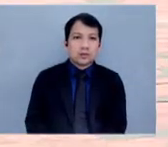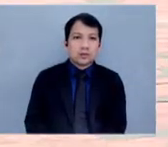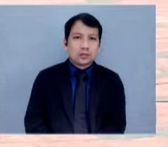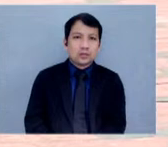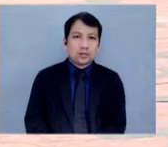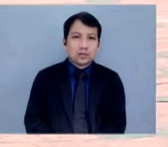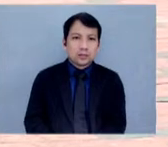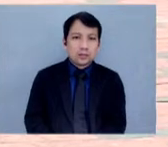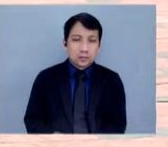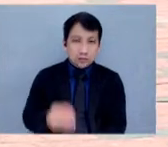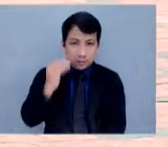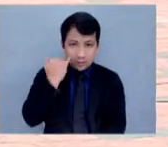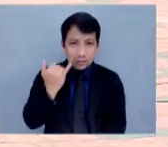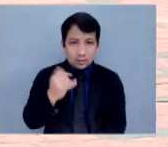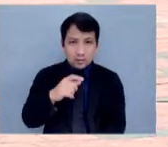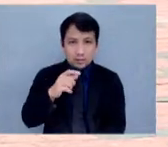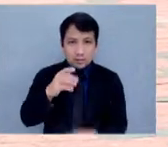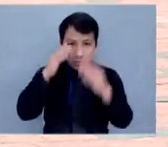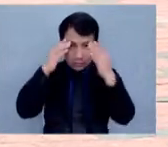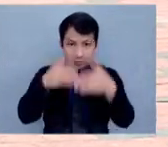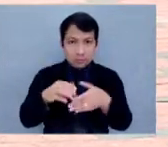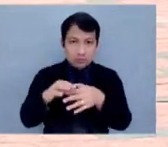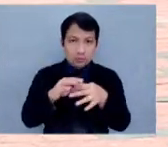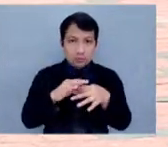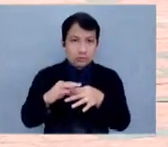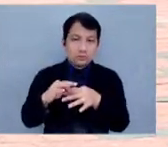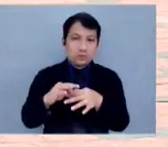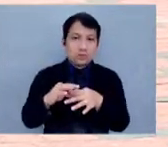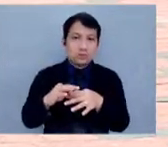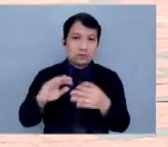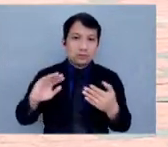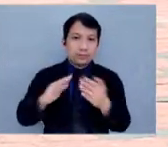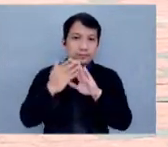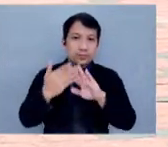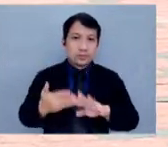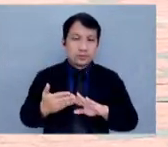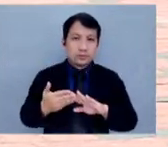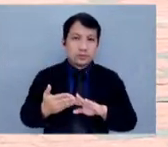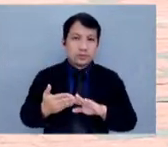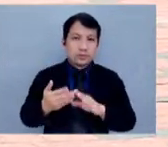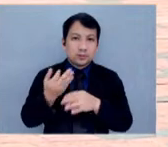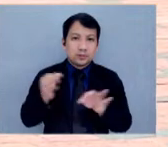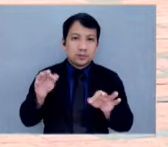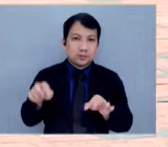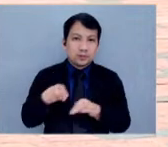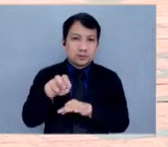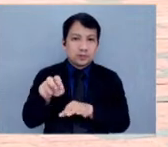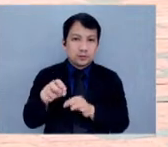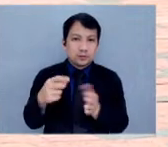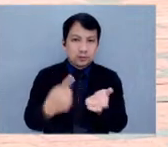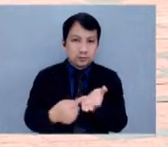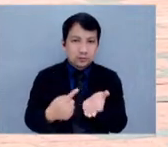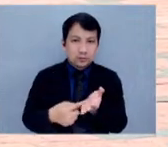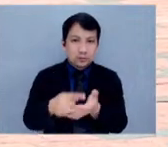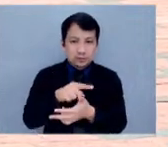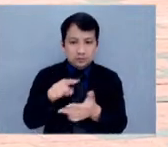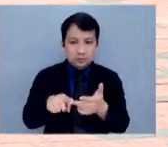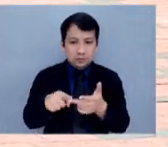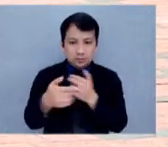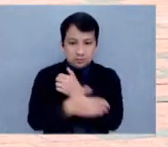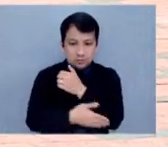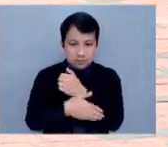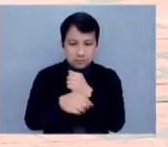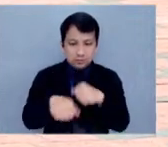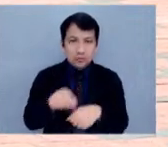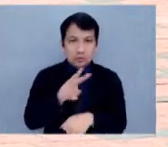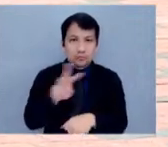Cheryl, sa sentro sa kooperasyon sa pagpapanatili ng kapayapaan at malayang paglalayag ang magiging usapin ng tatlong bansa tungkol sa West Philippine